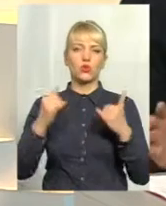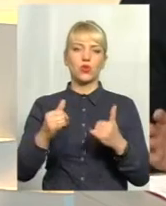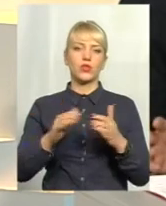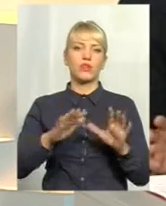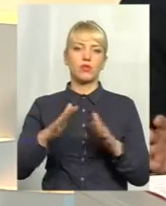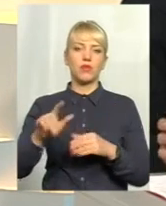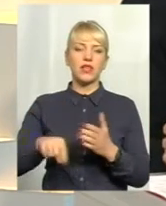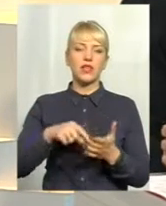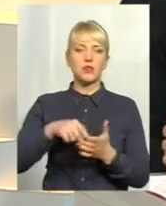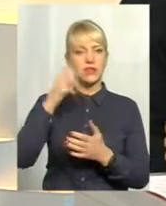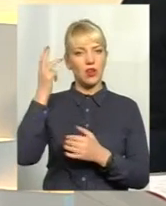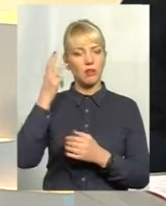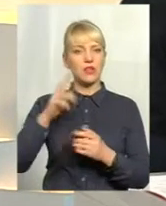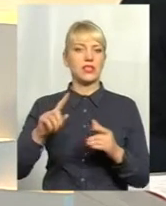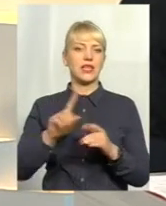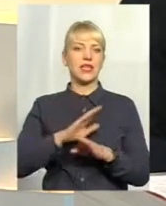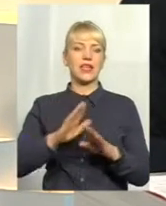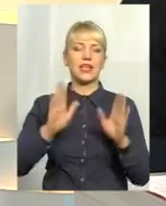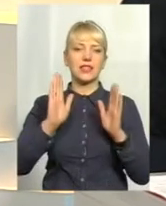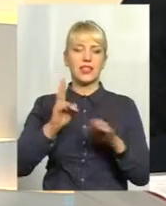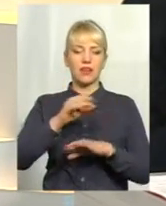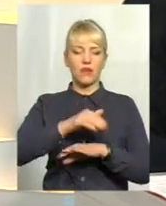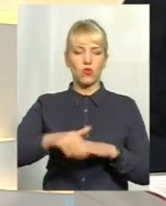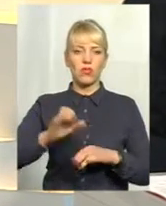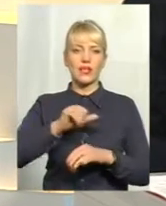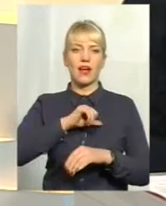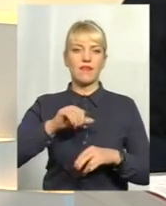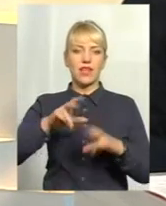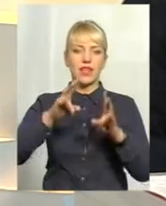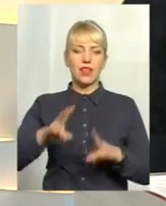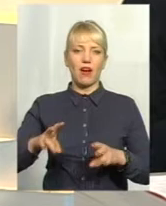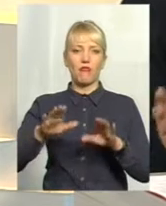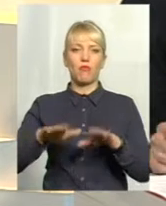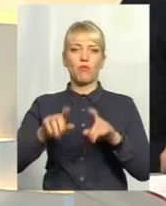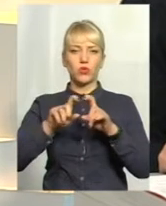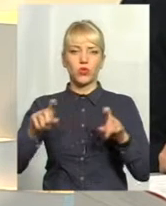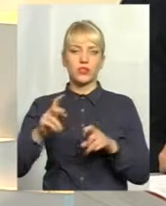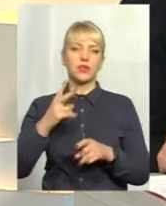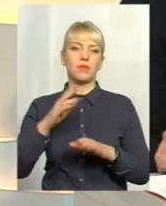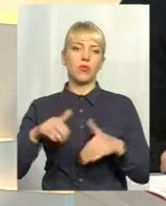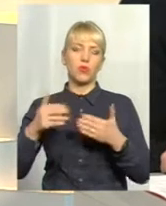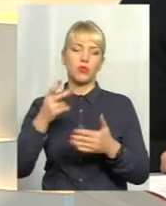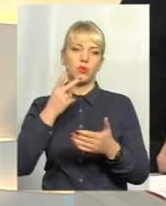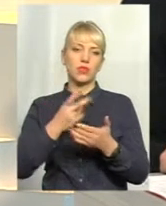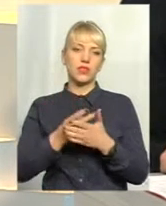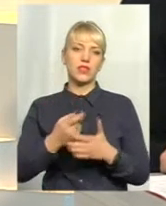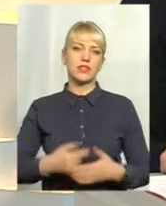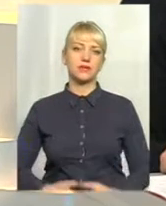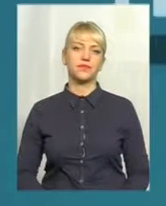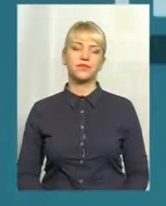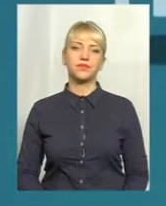відбувається в місті Хмельницькому, а саме не тільки на вулиці, а й в травмпункті. Я пропоную зараз його оглянути і продовжити нашу